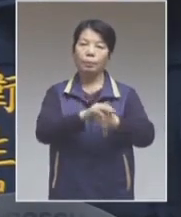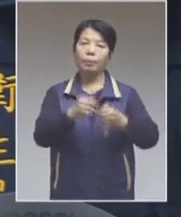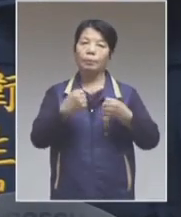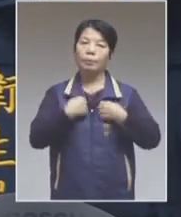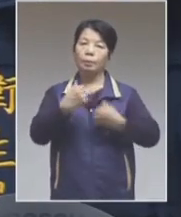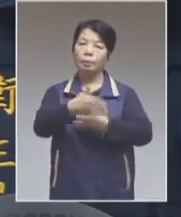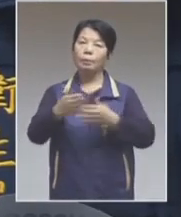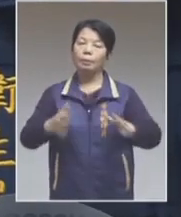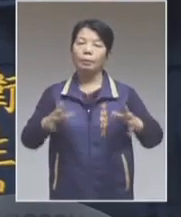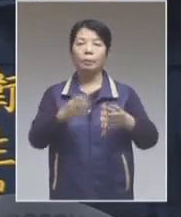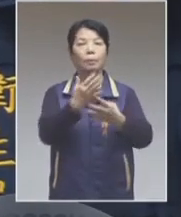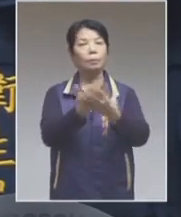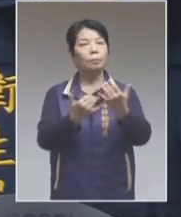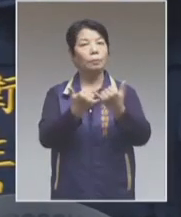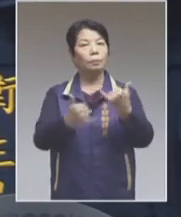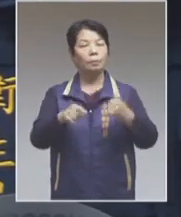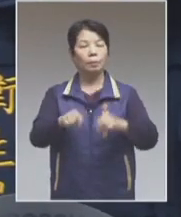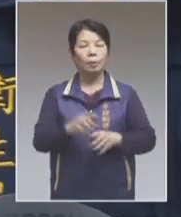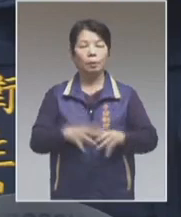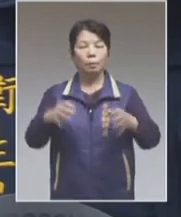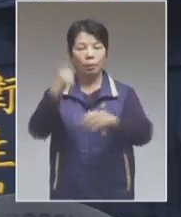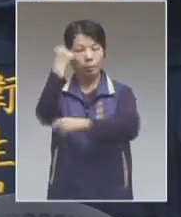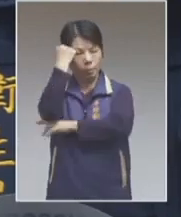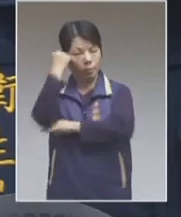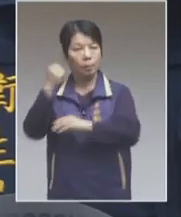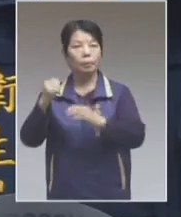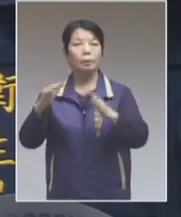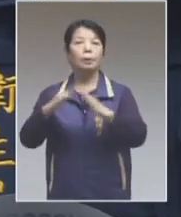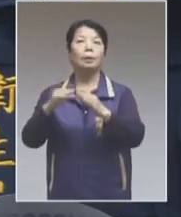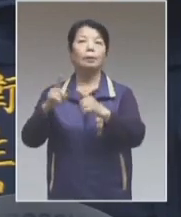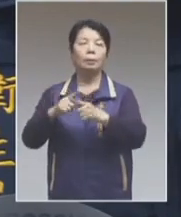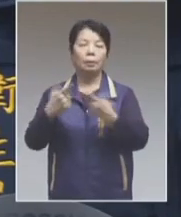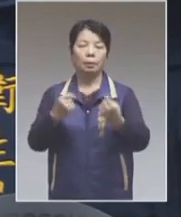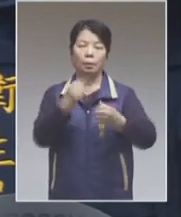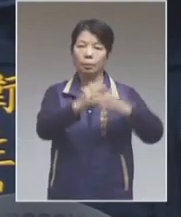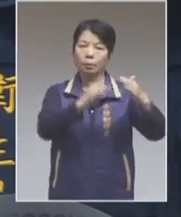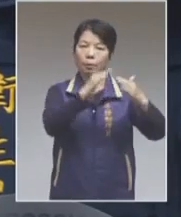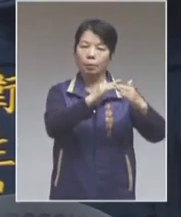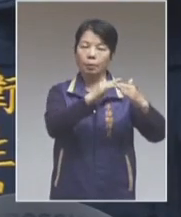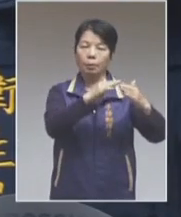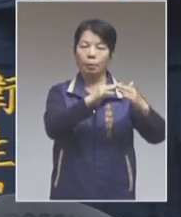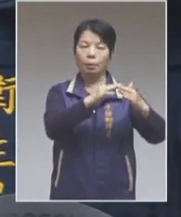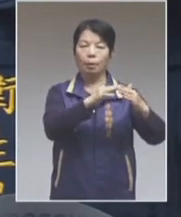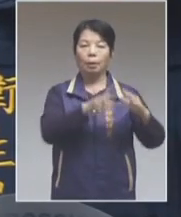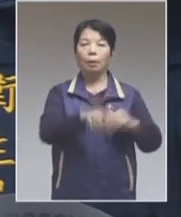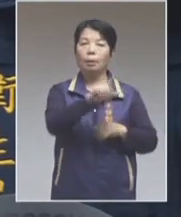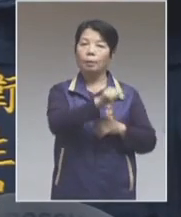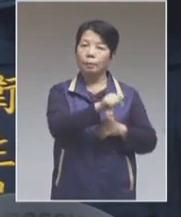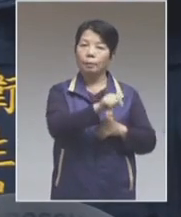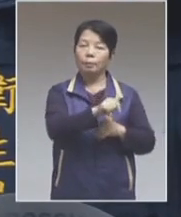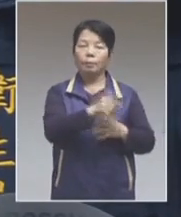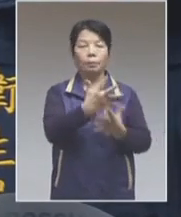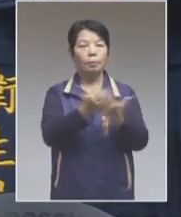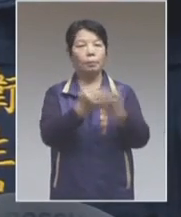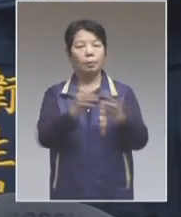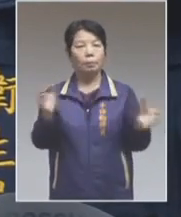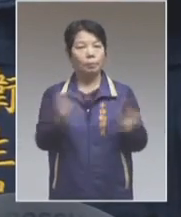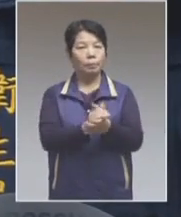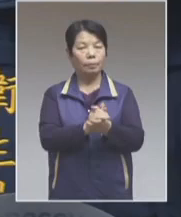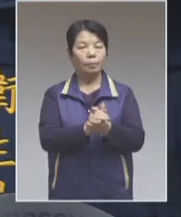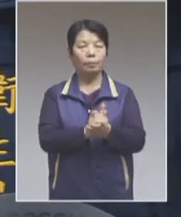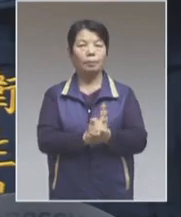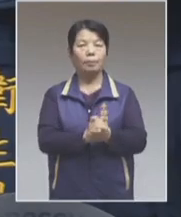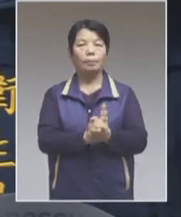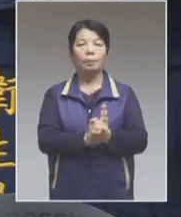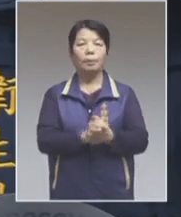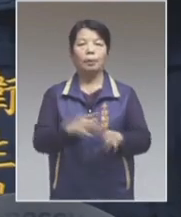同学以及这个同住家人以及在校还有补习班的老师这个部分，总共检验了